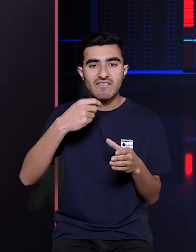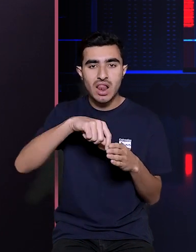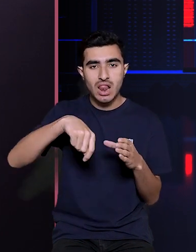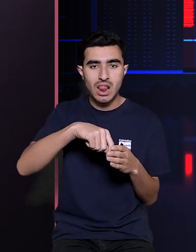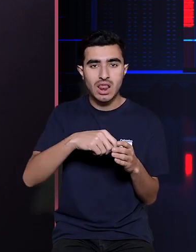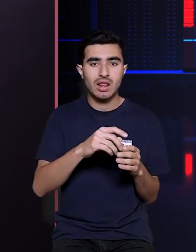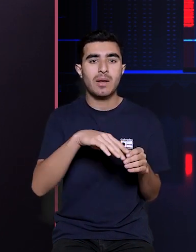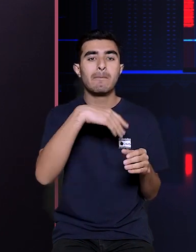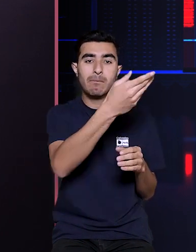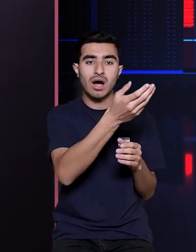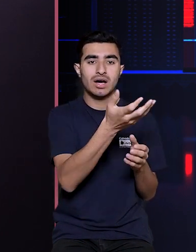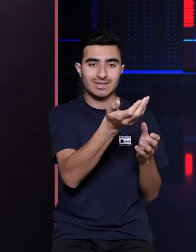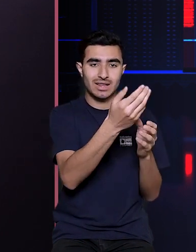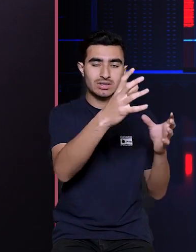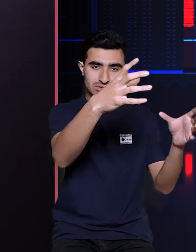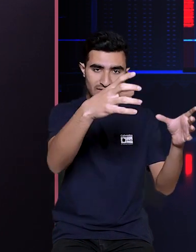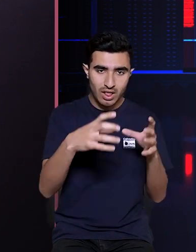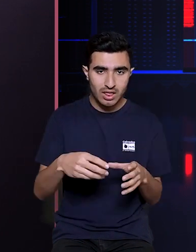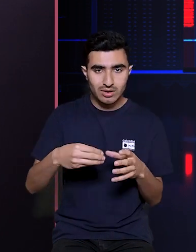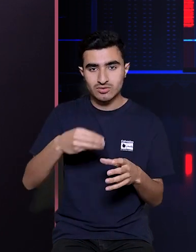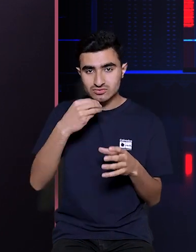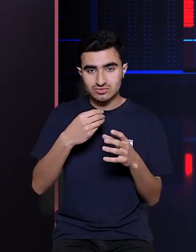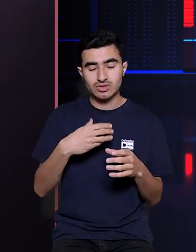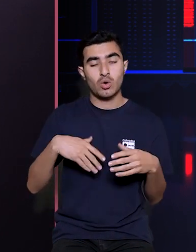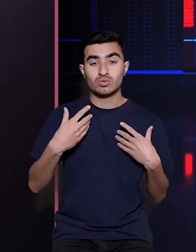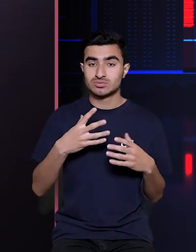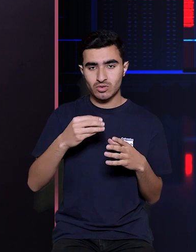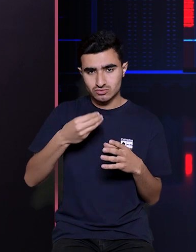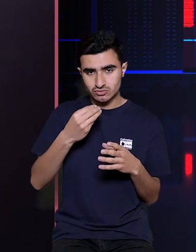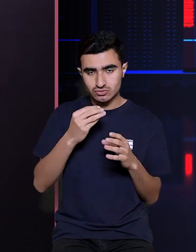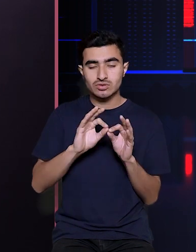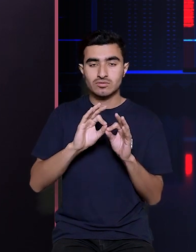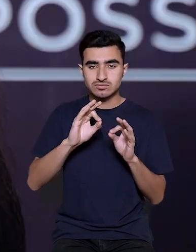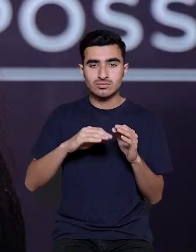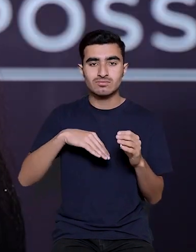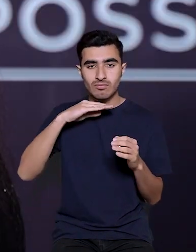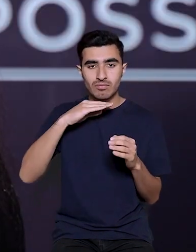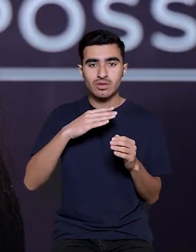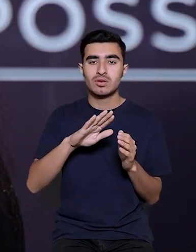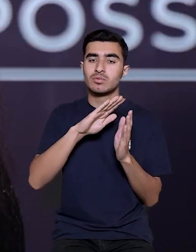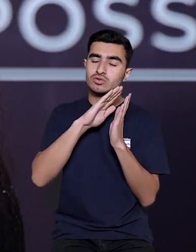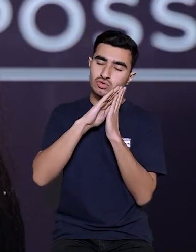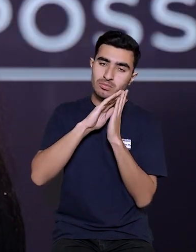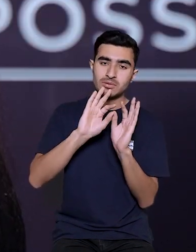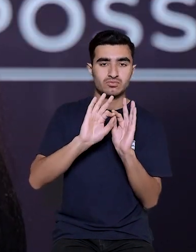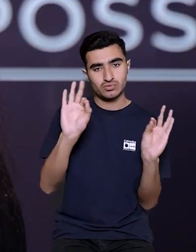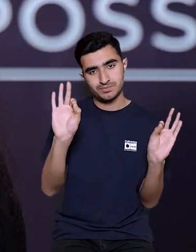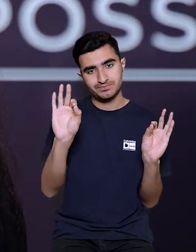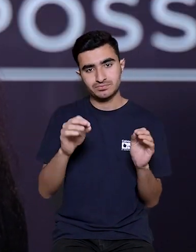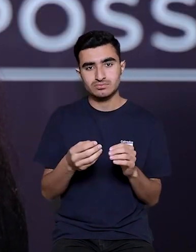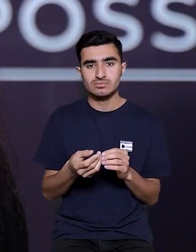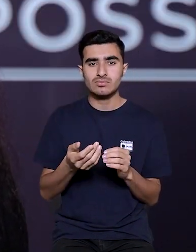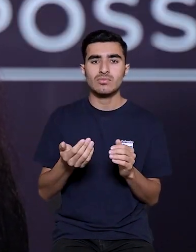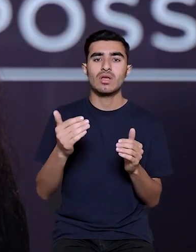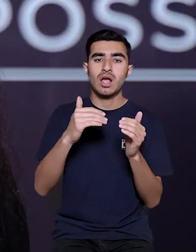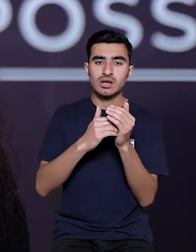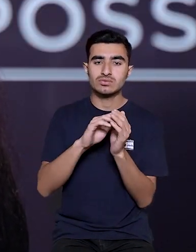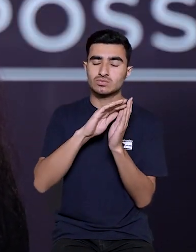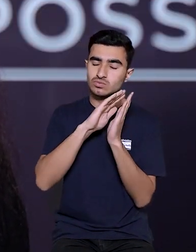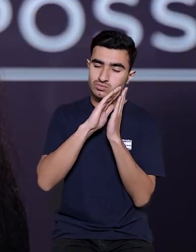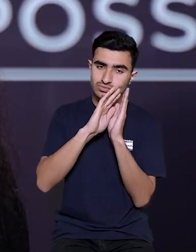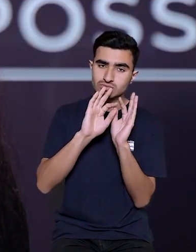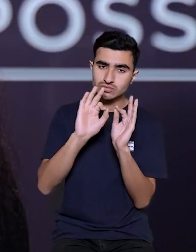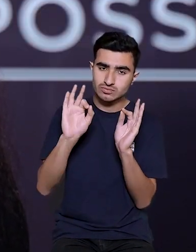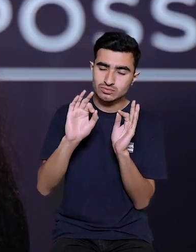नौरीन अपना पेट भरकर चावल खाने के बाद बिस्तर में लेटकर सो गई। अगली सुबह का इंतज़ार करने लगी। अगली सुबह को